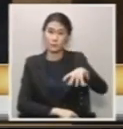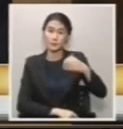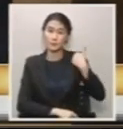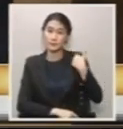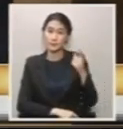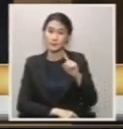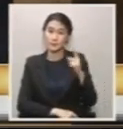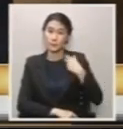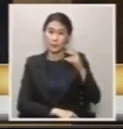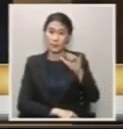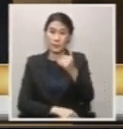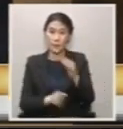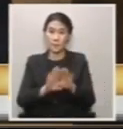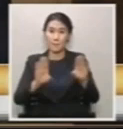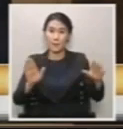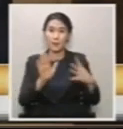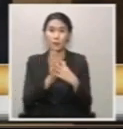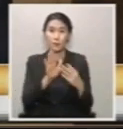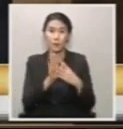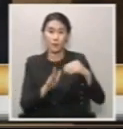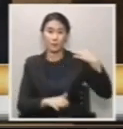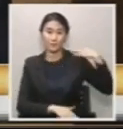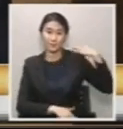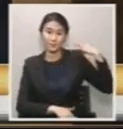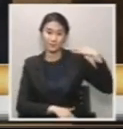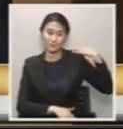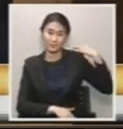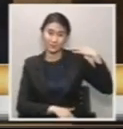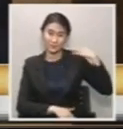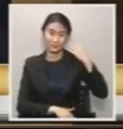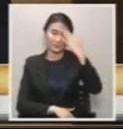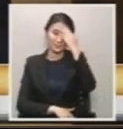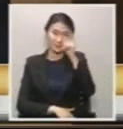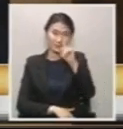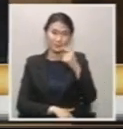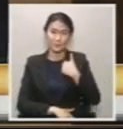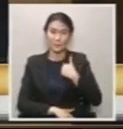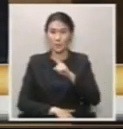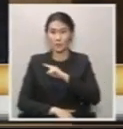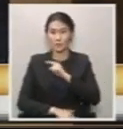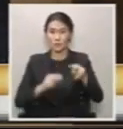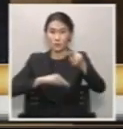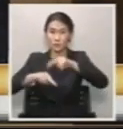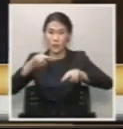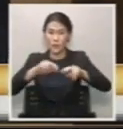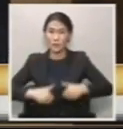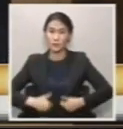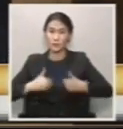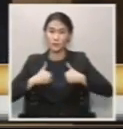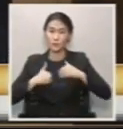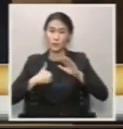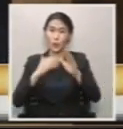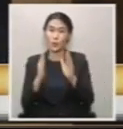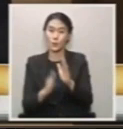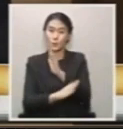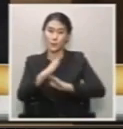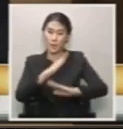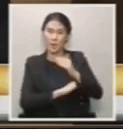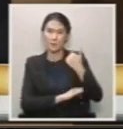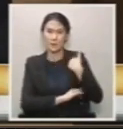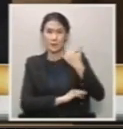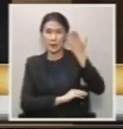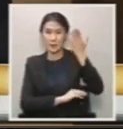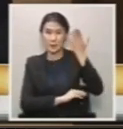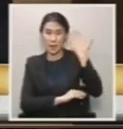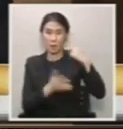ได้เปิดอบรมอาสาสมัครที่ดูแลคุณภาพชีวิตคนพิการเพิ่มขึ้นนะครับจากเดิมถึง5